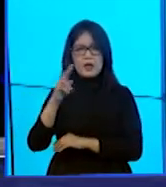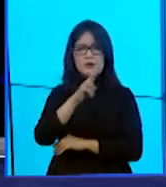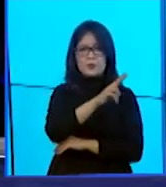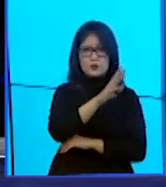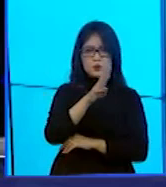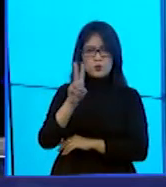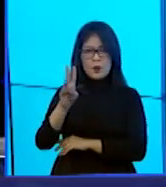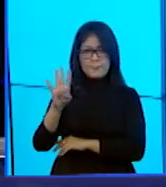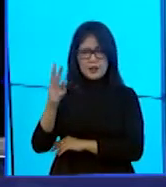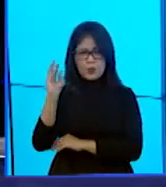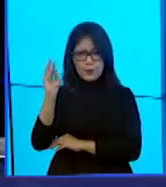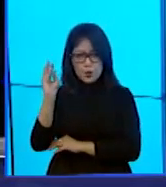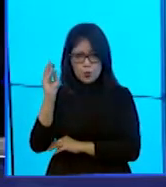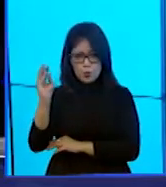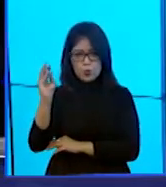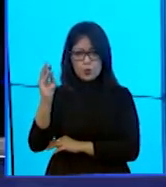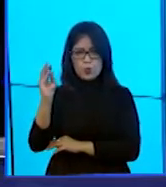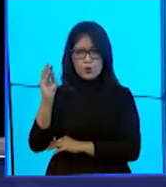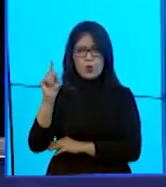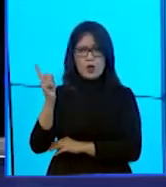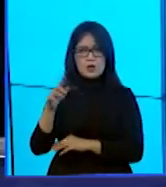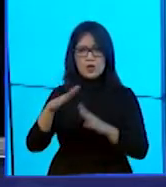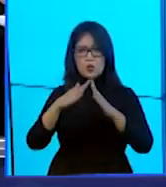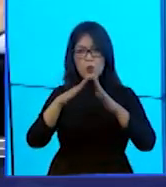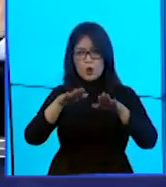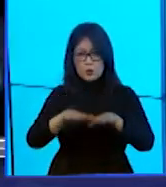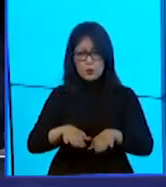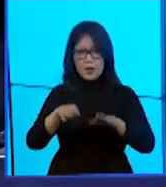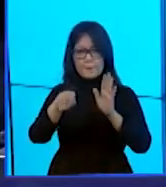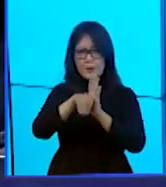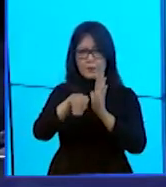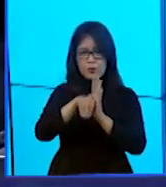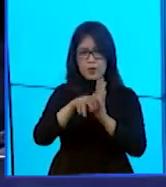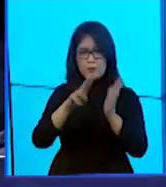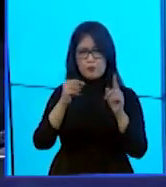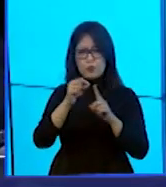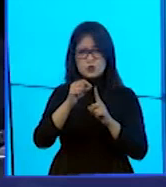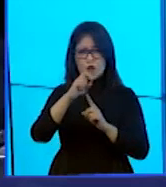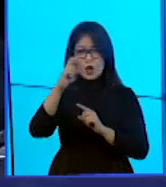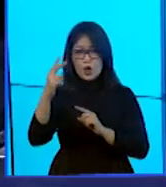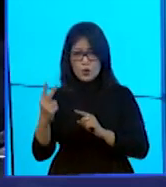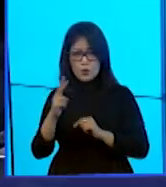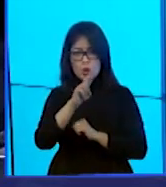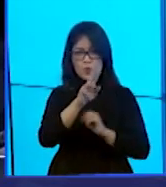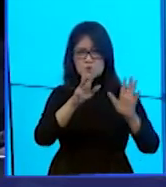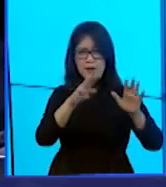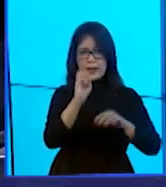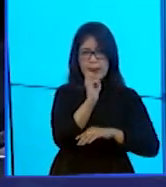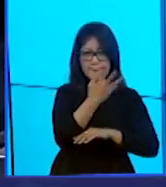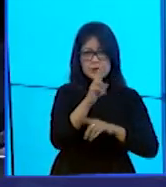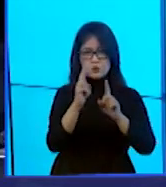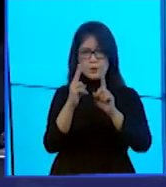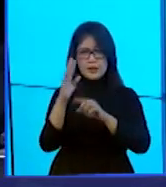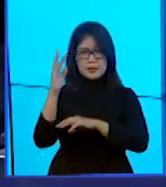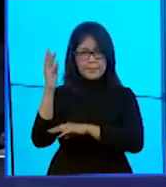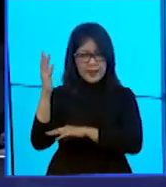dan 24 perunggu. Sementara tuan rumah Papua di posisi kedua dengan 29 emas, 12 perak, dan